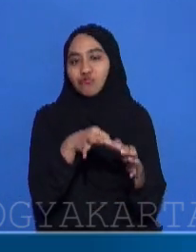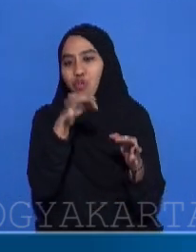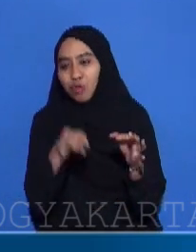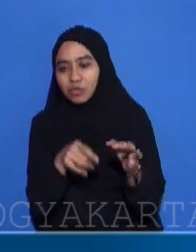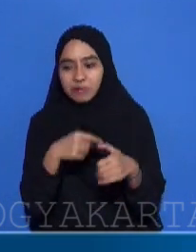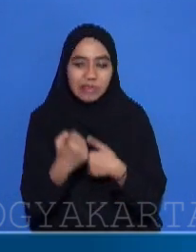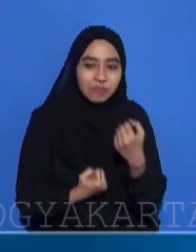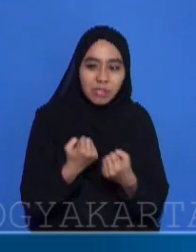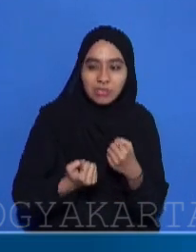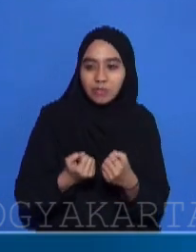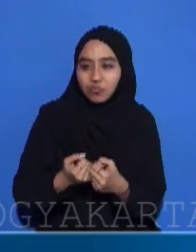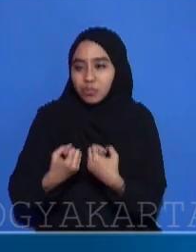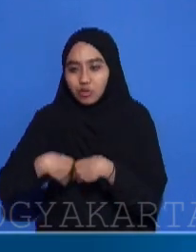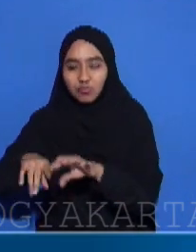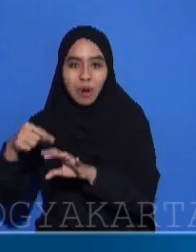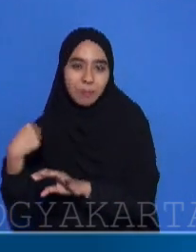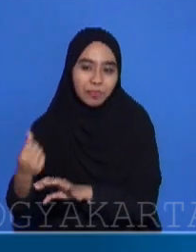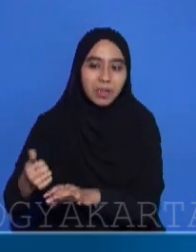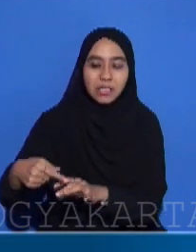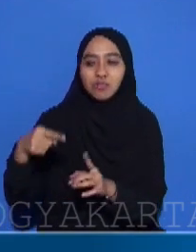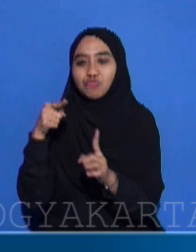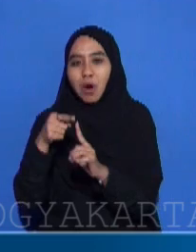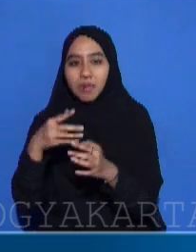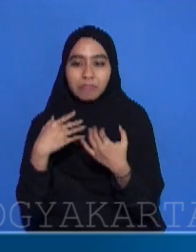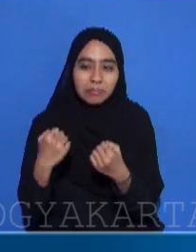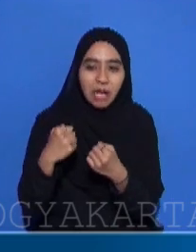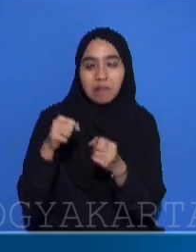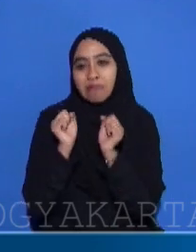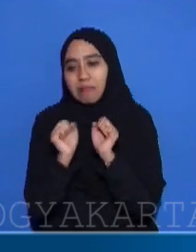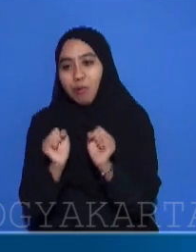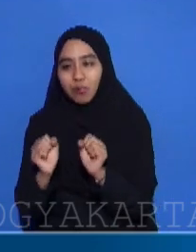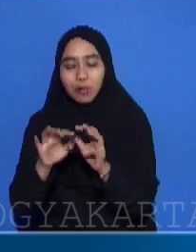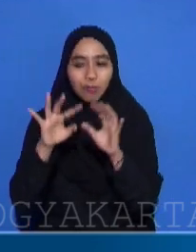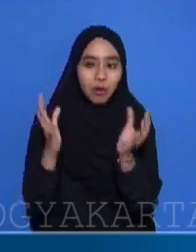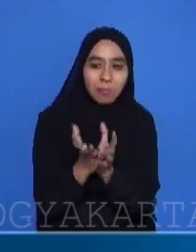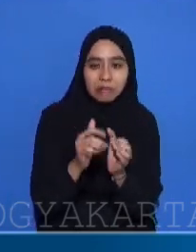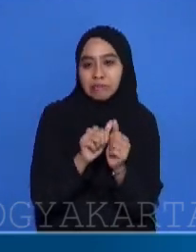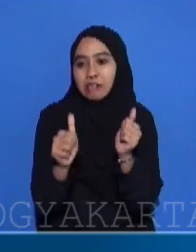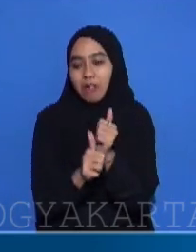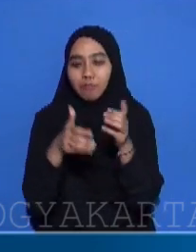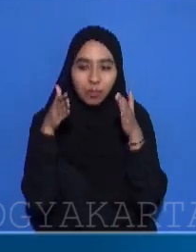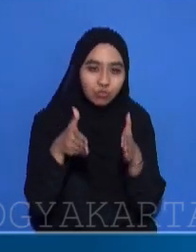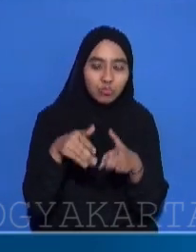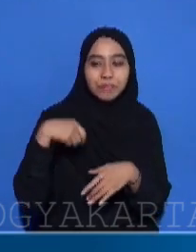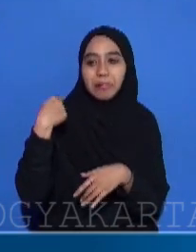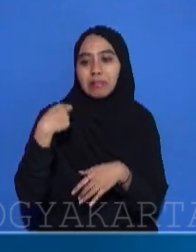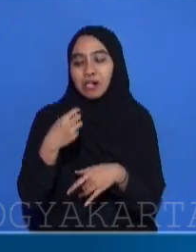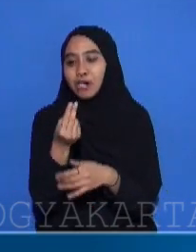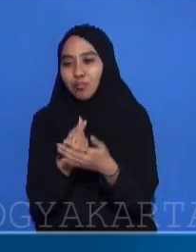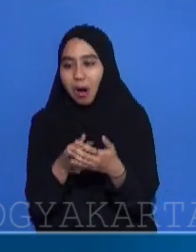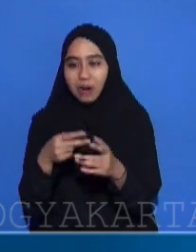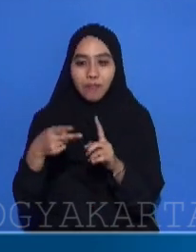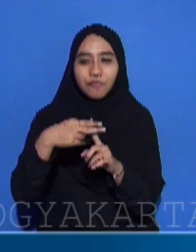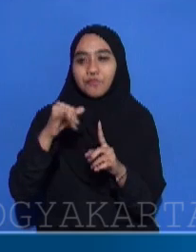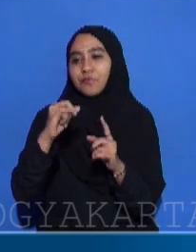aktivitas transaksi agar tetap mampu bertahan di tengah krisis Global staf khusus Menteri Keuangan bidang perumusan kebijakan fiskal regional